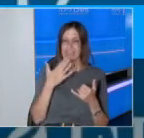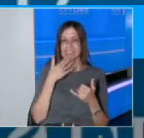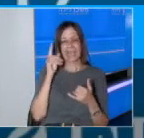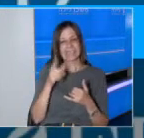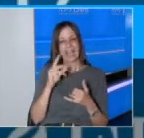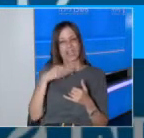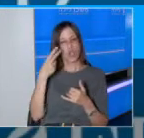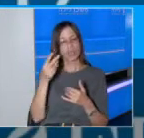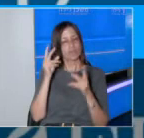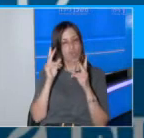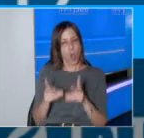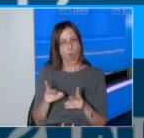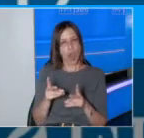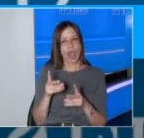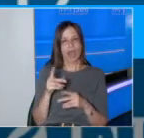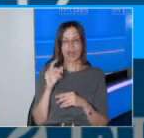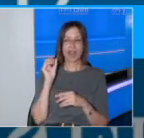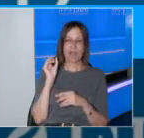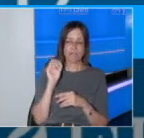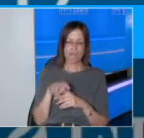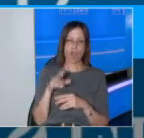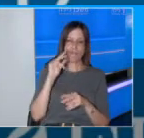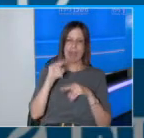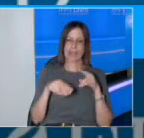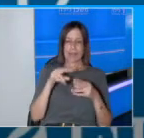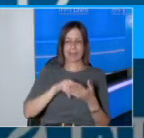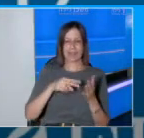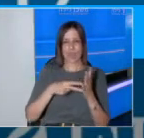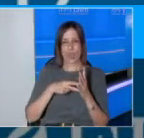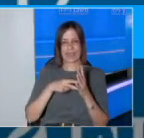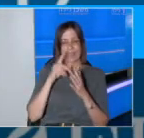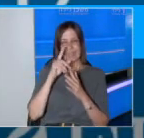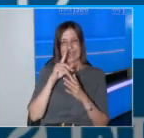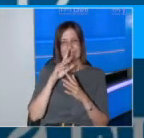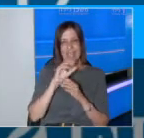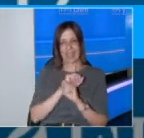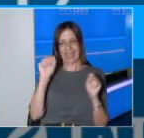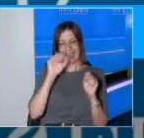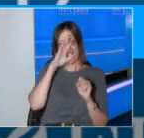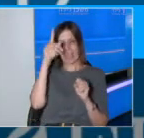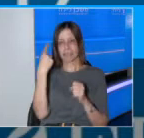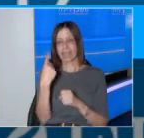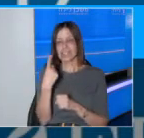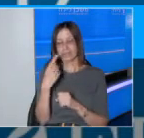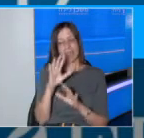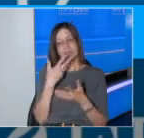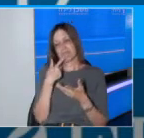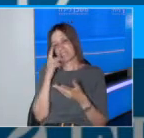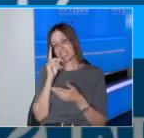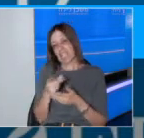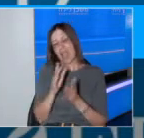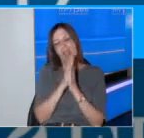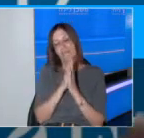להיות מסוגלת לבוא ולטפל בתוכנית הגרעין האיראנית בעצמה, אם יהיה צורך,